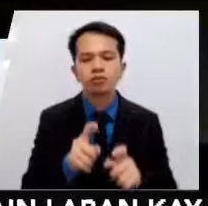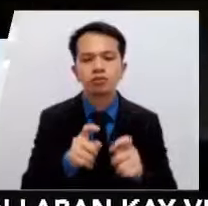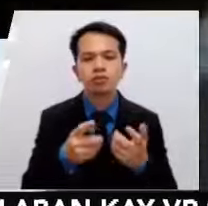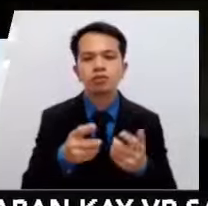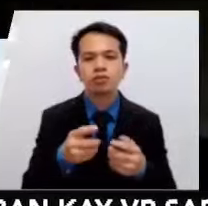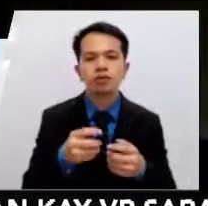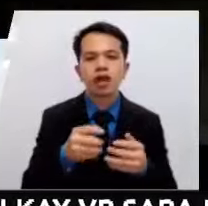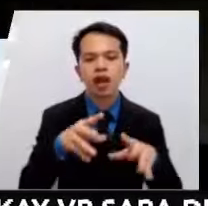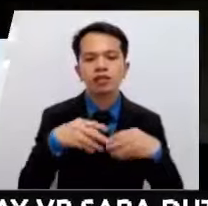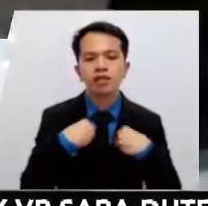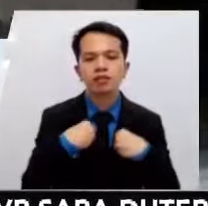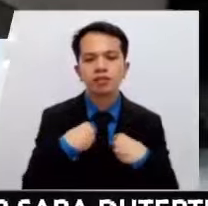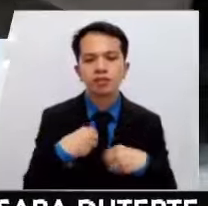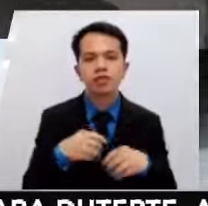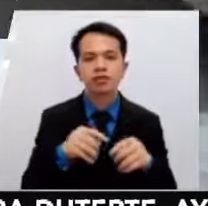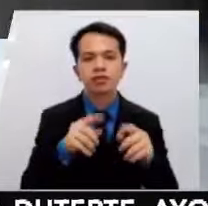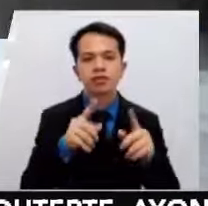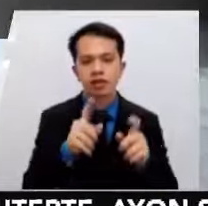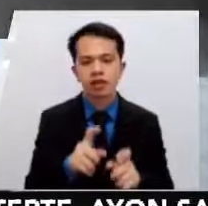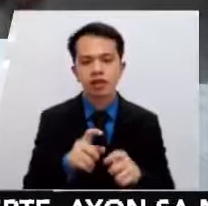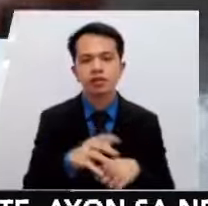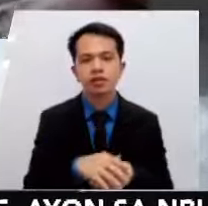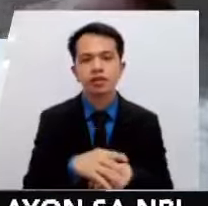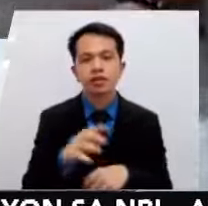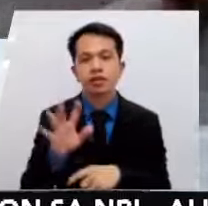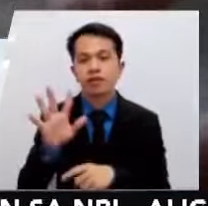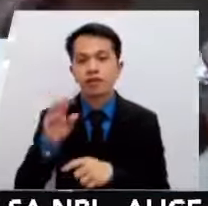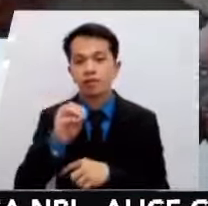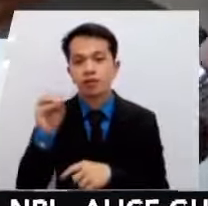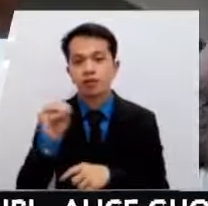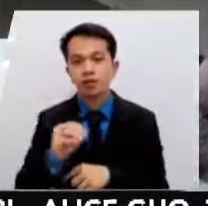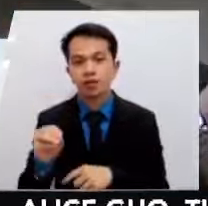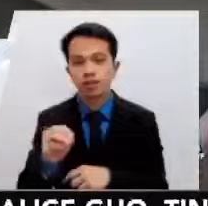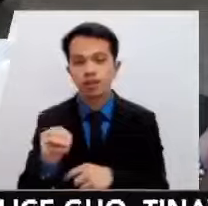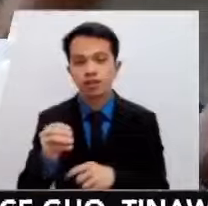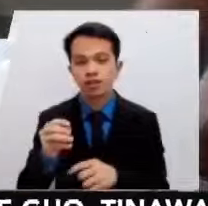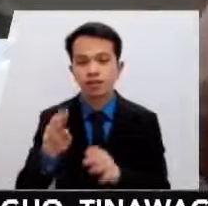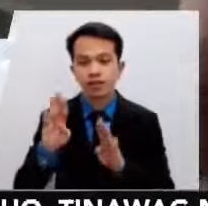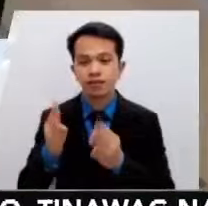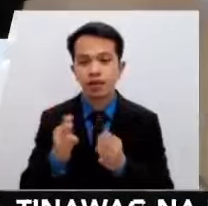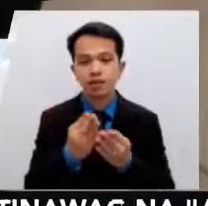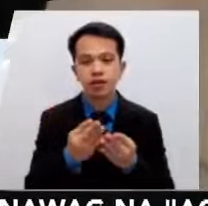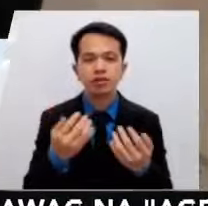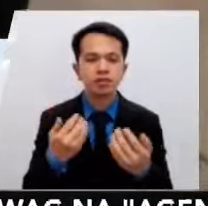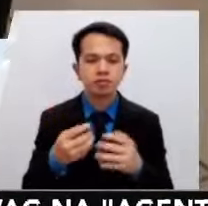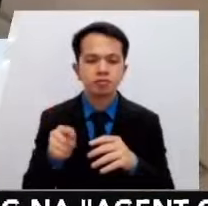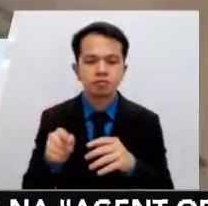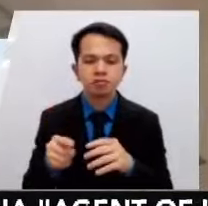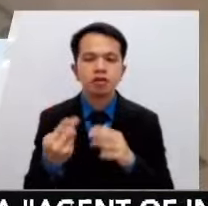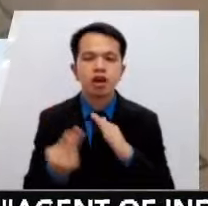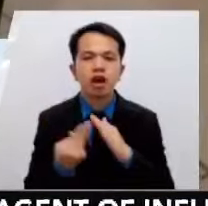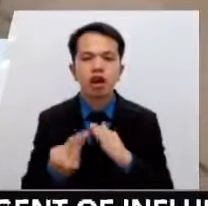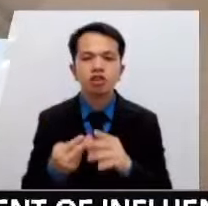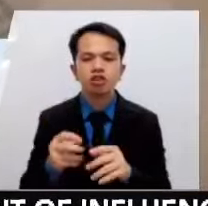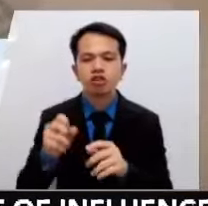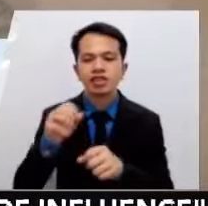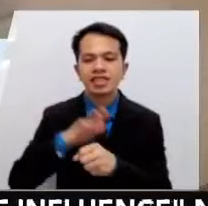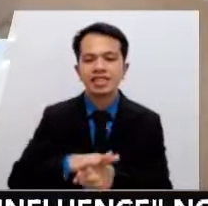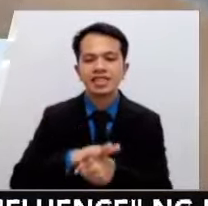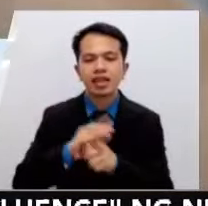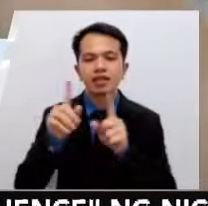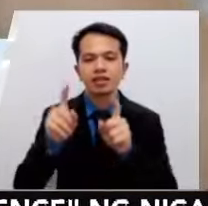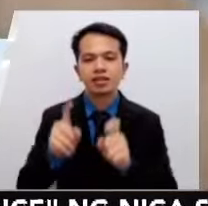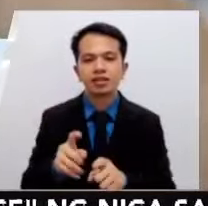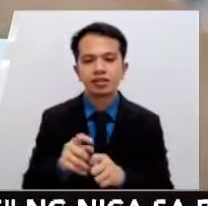test, habang at least 5% naman ng kada batch ang sumasailalim sa stress test. Sa ngayon, wala naman daw